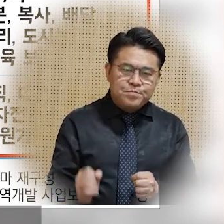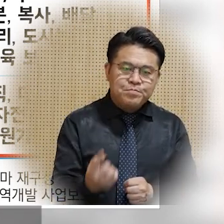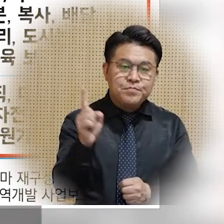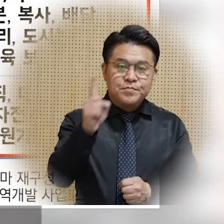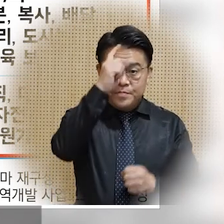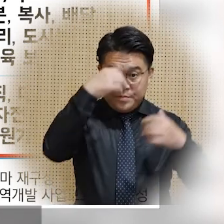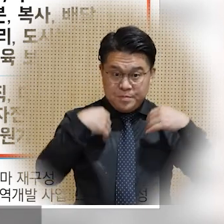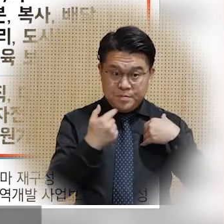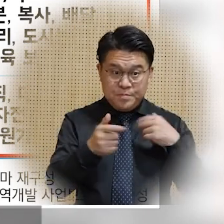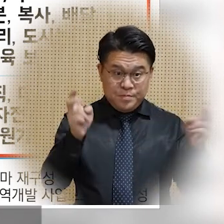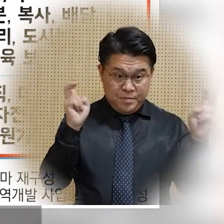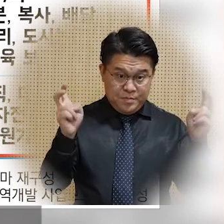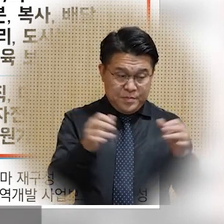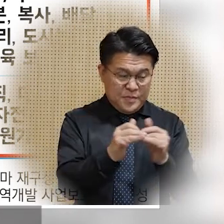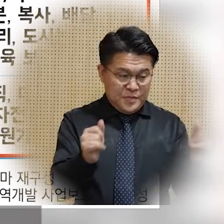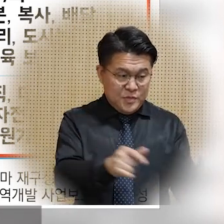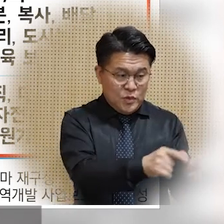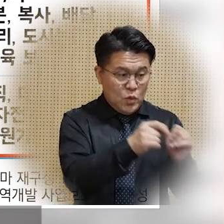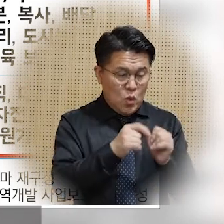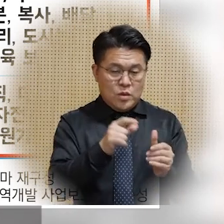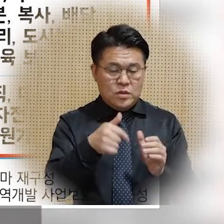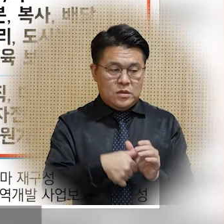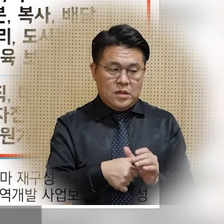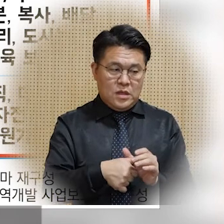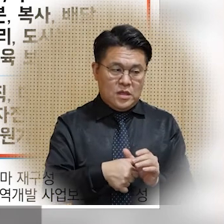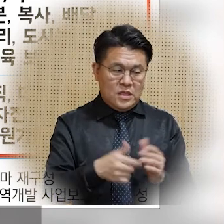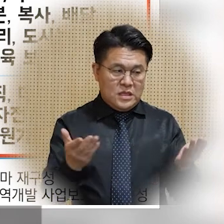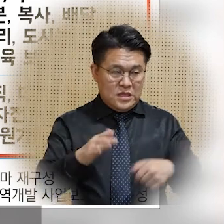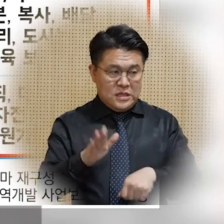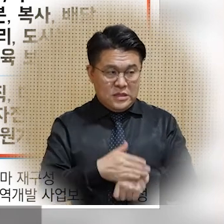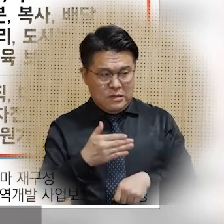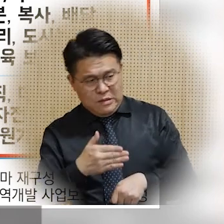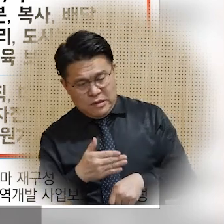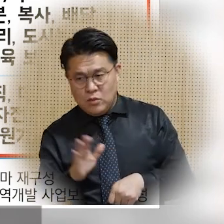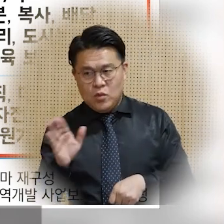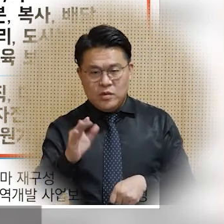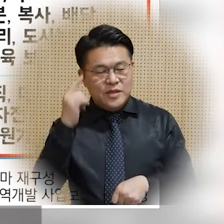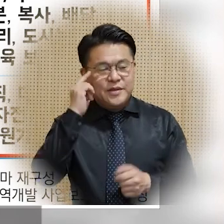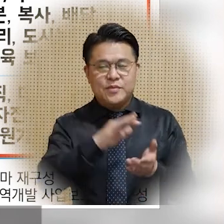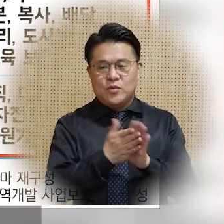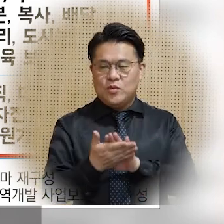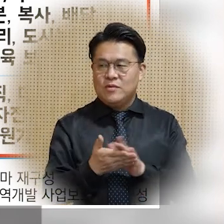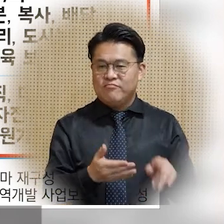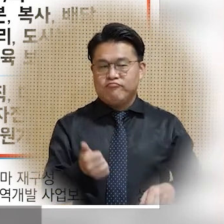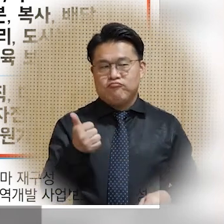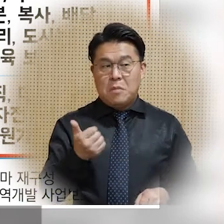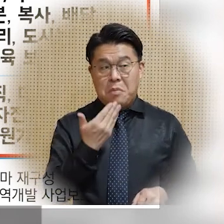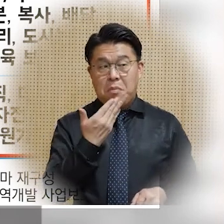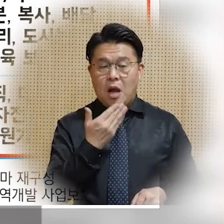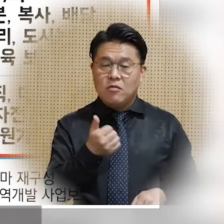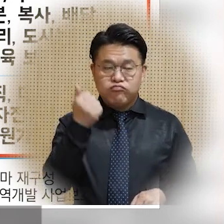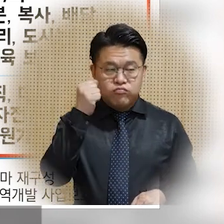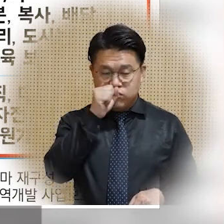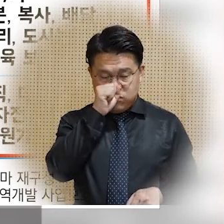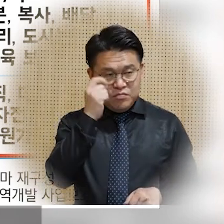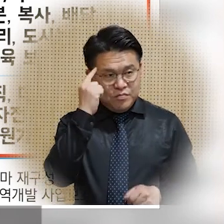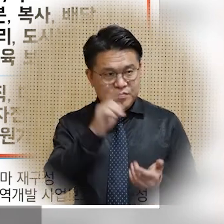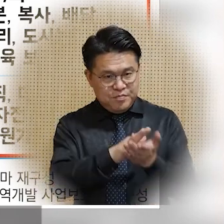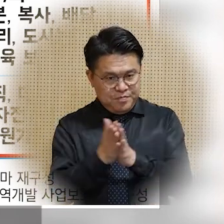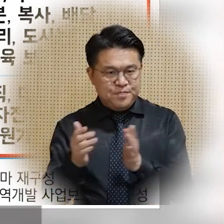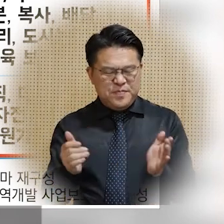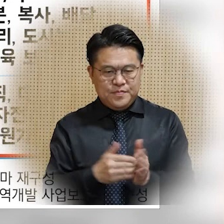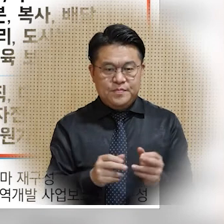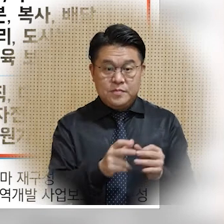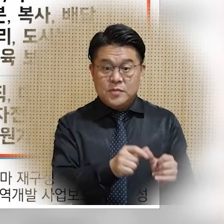개발되게 된 계기가 바로 정부 및 대기업에서 장애인의 고용에 대한 인식이 이제 좀 더